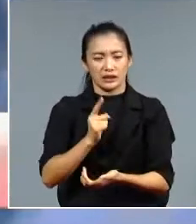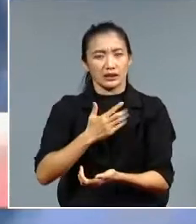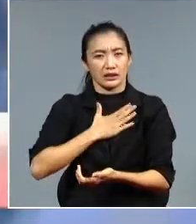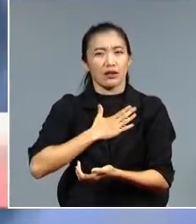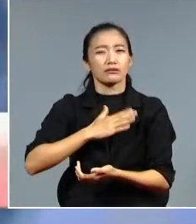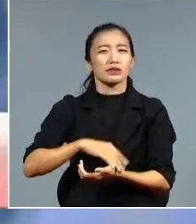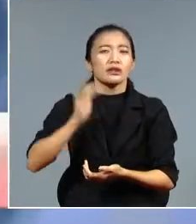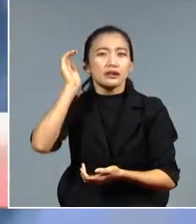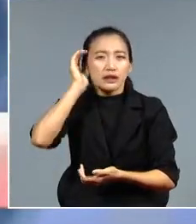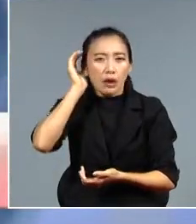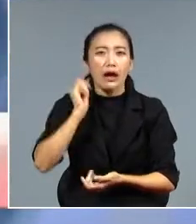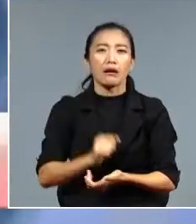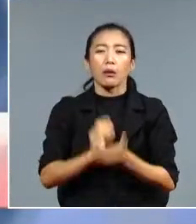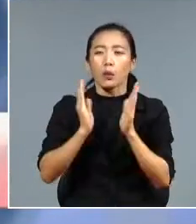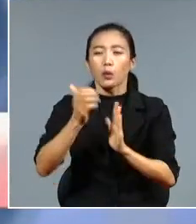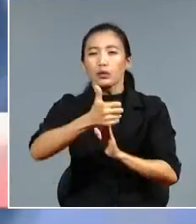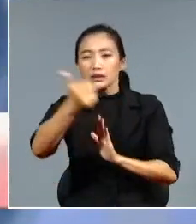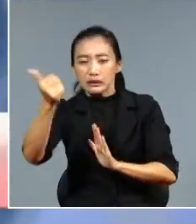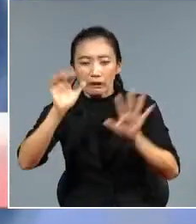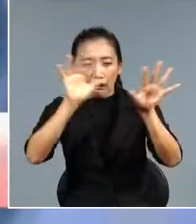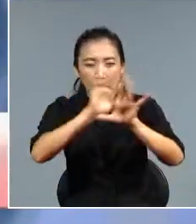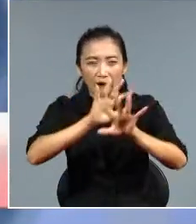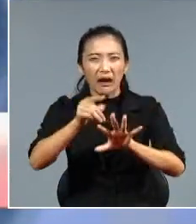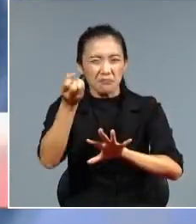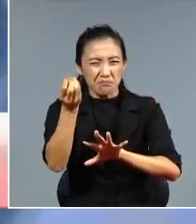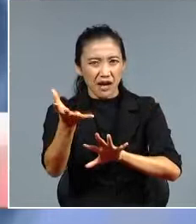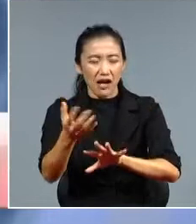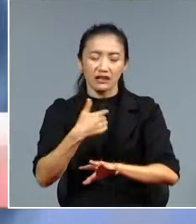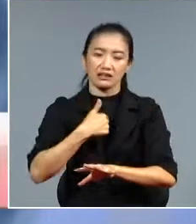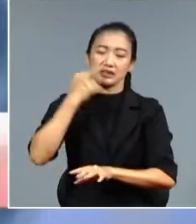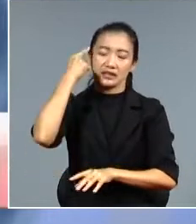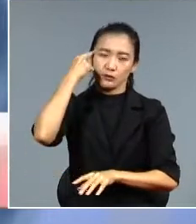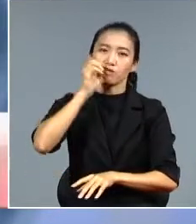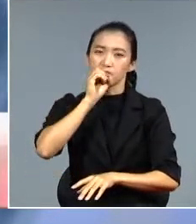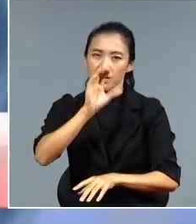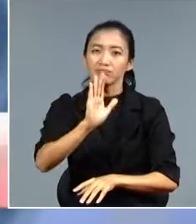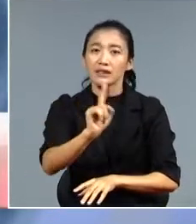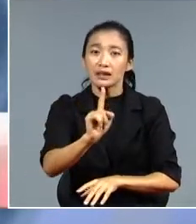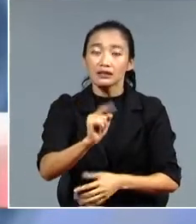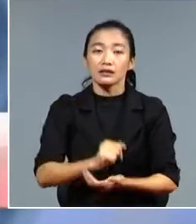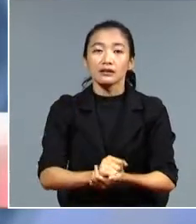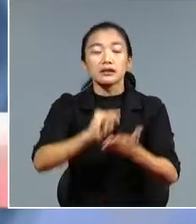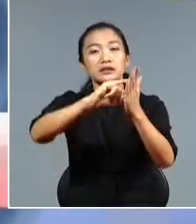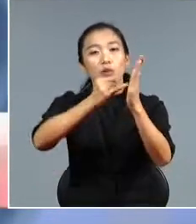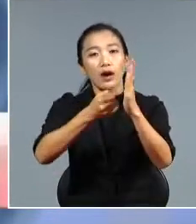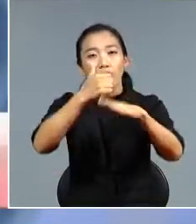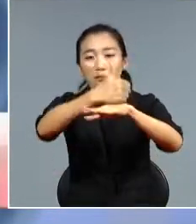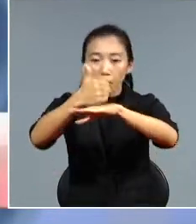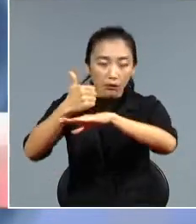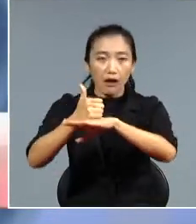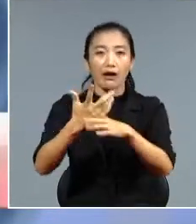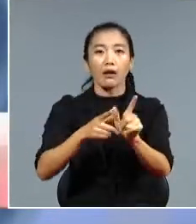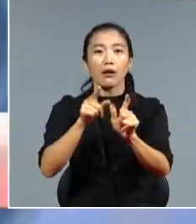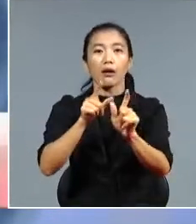กเยอะมากเลย ค่ะ นะผมว่าทางจังหวัดเองหรือทางอบต.อบจ.ทั้งหลายถ้าเกิดว่าได้รับ